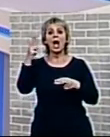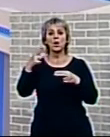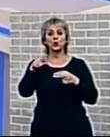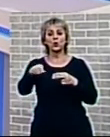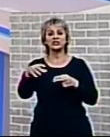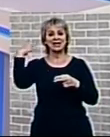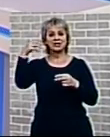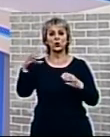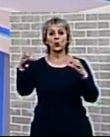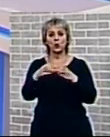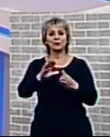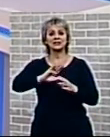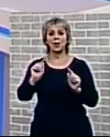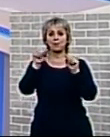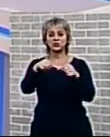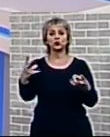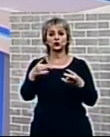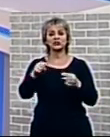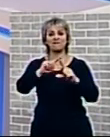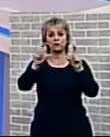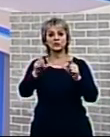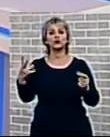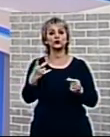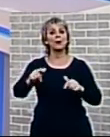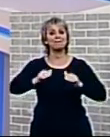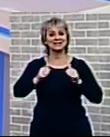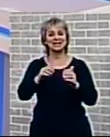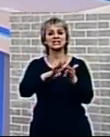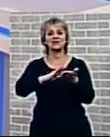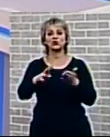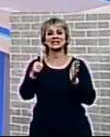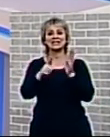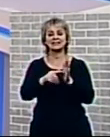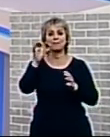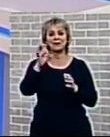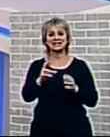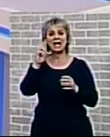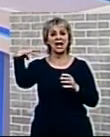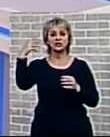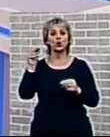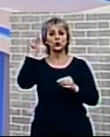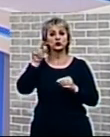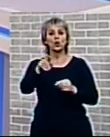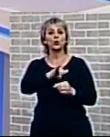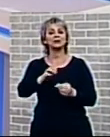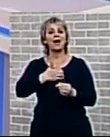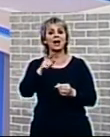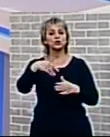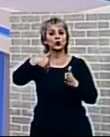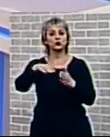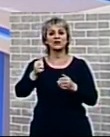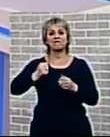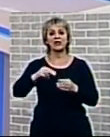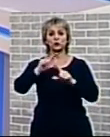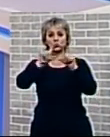Окончить кадетский корпус и не поступить в нужный вуз – это надо постараться. 97% кадет идут учиться куда хотят, в лучшие